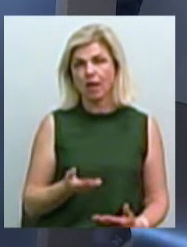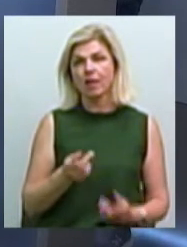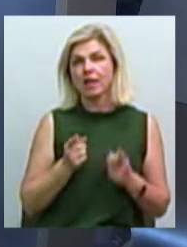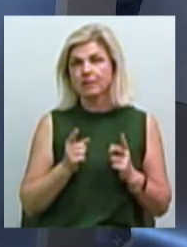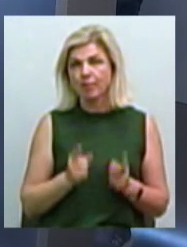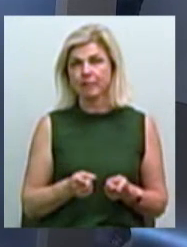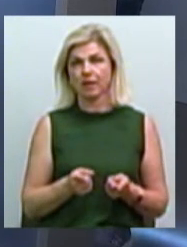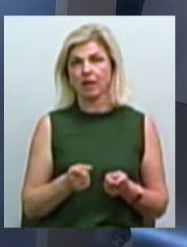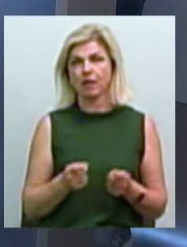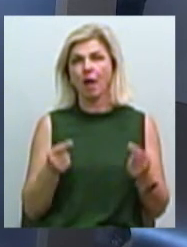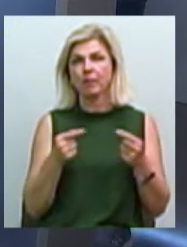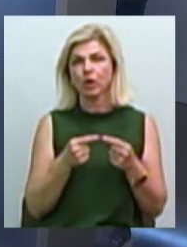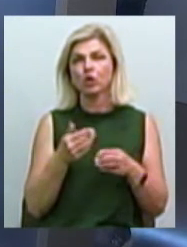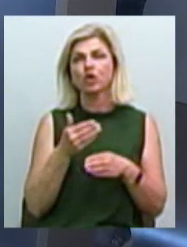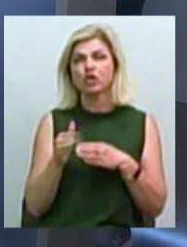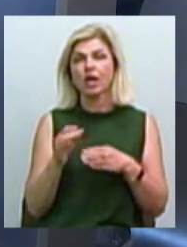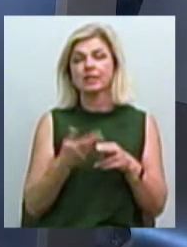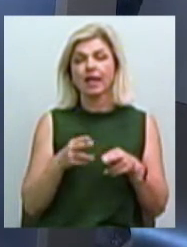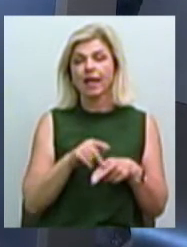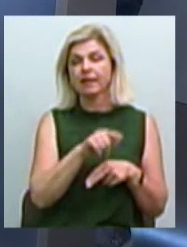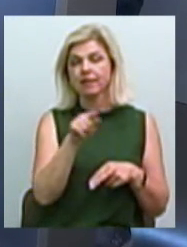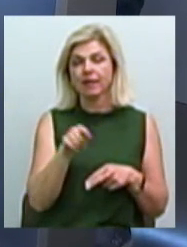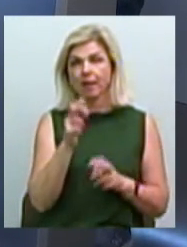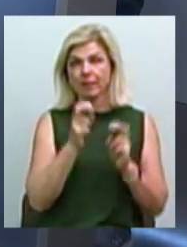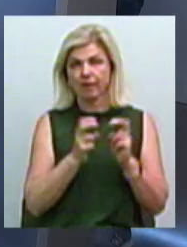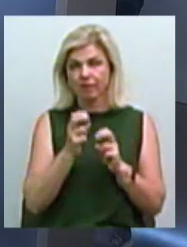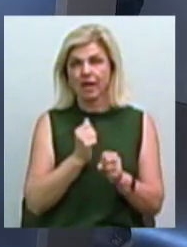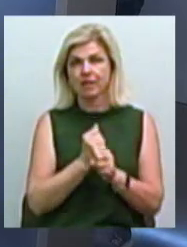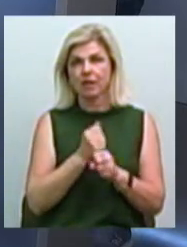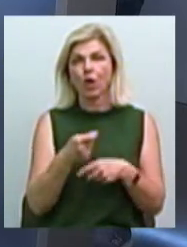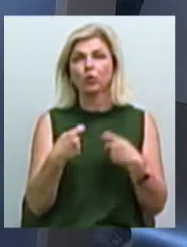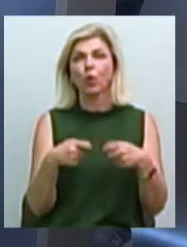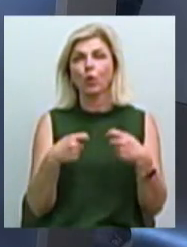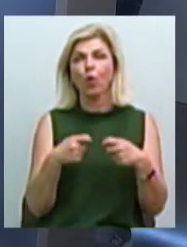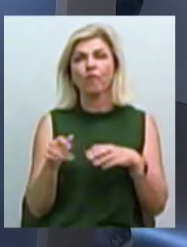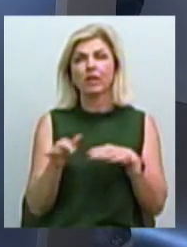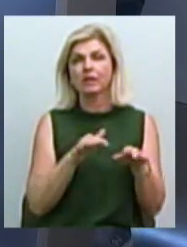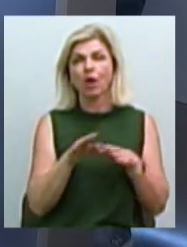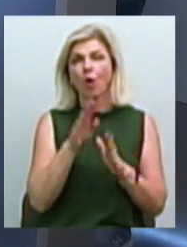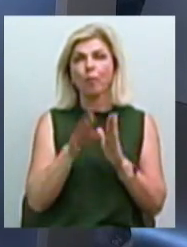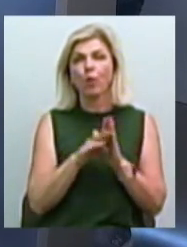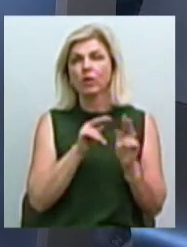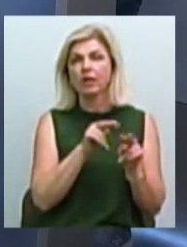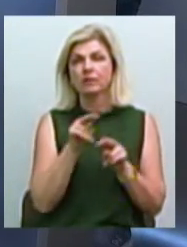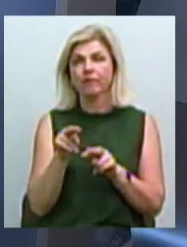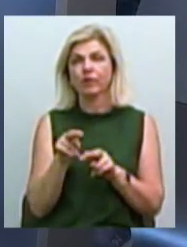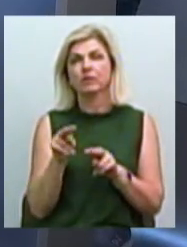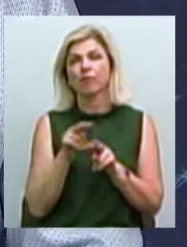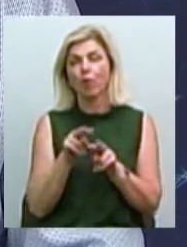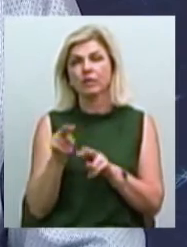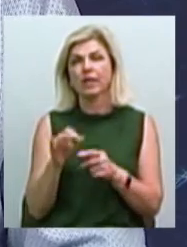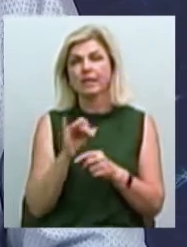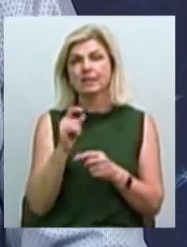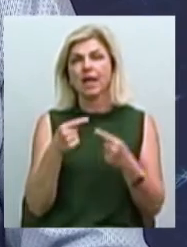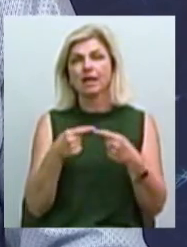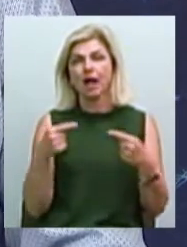деле определенная часть из этих предприятий осуществляла торговую деятельность под надзором так называемых смотрящих из разных